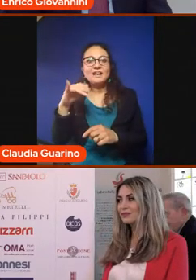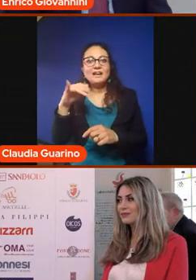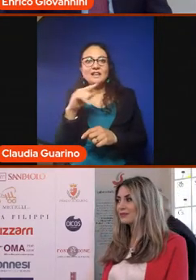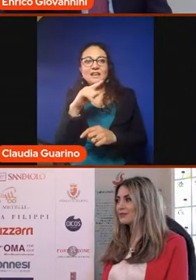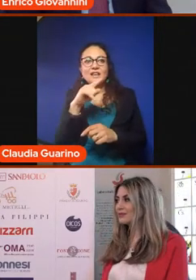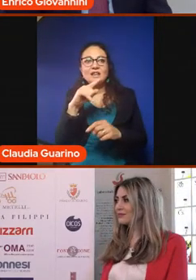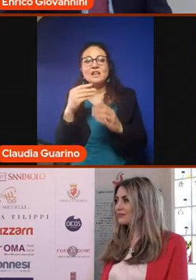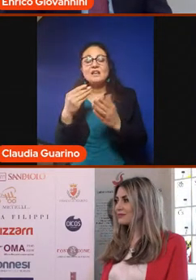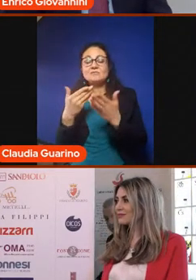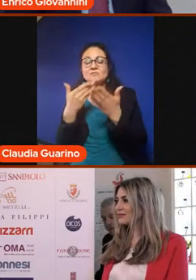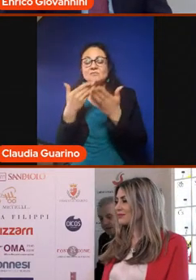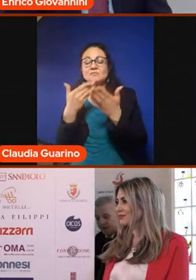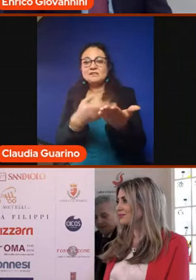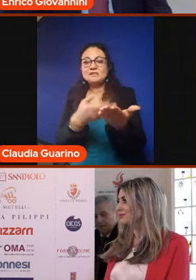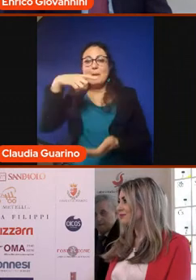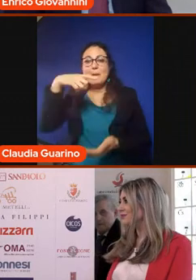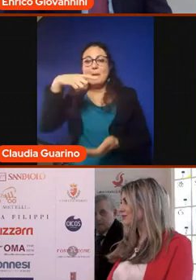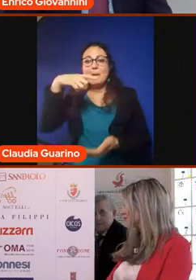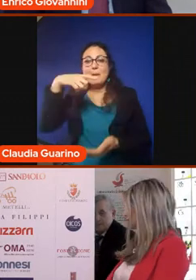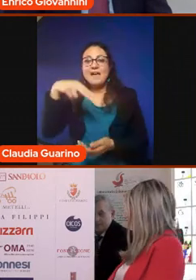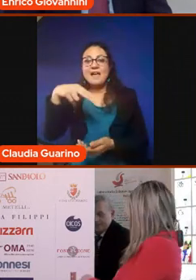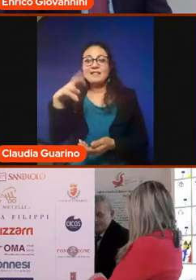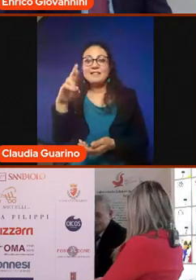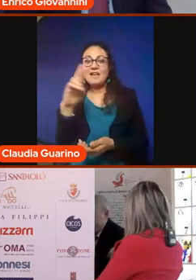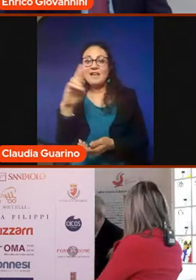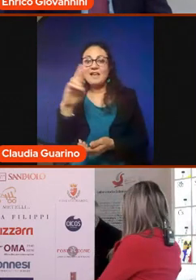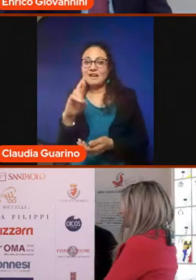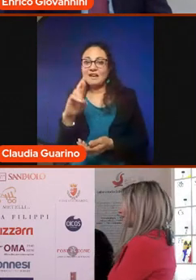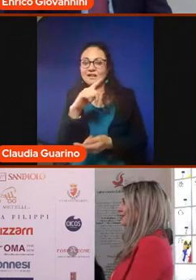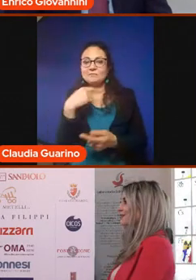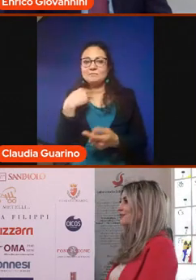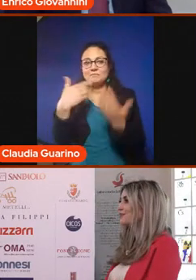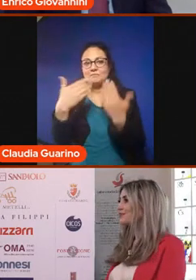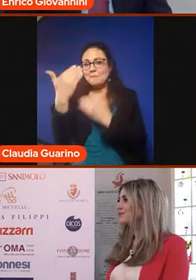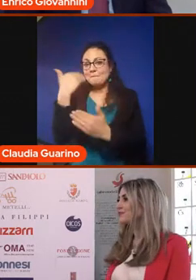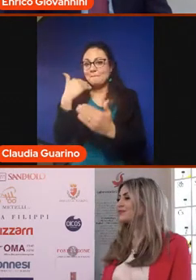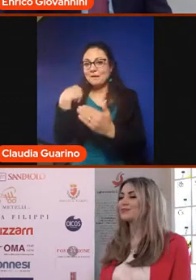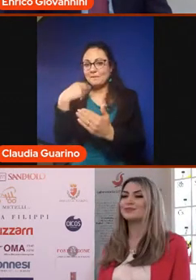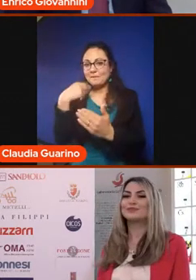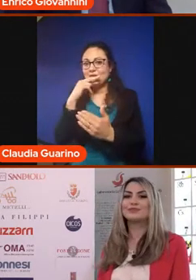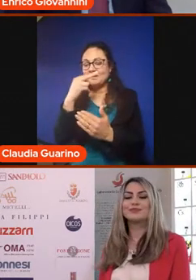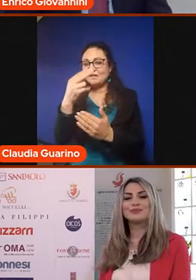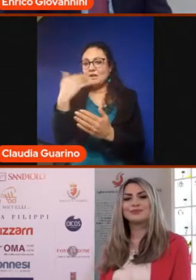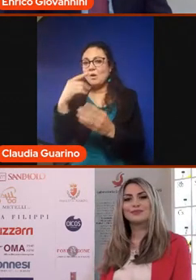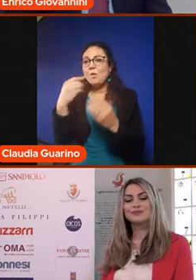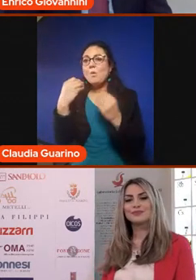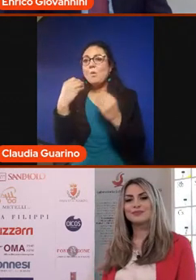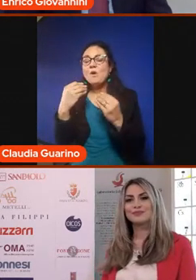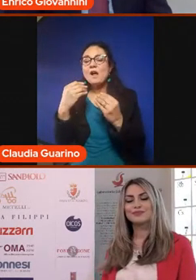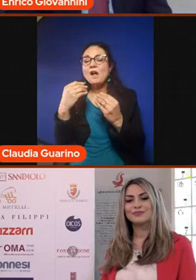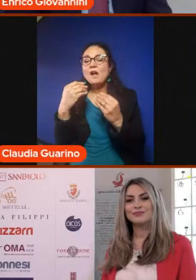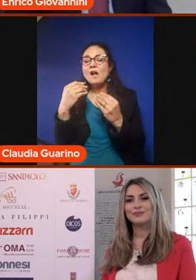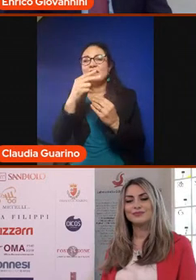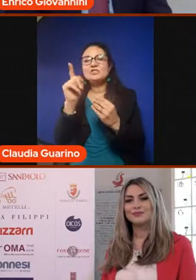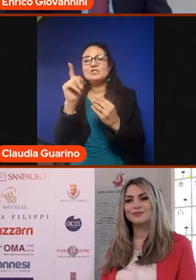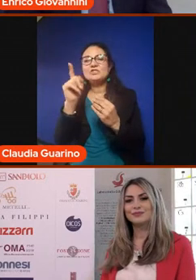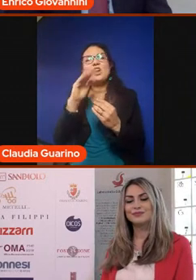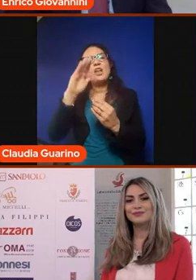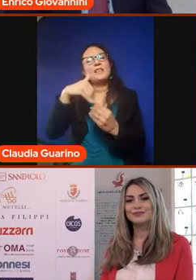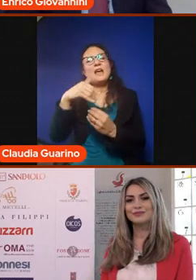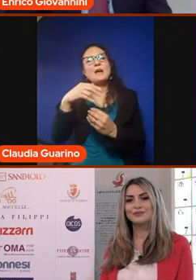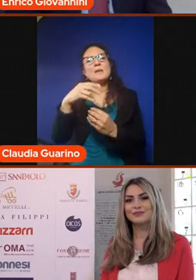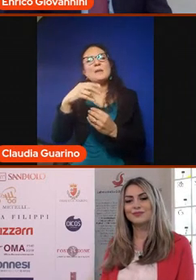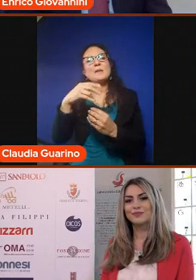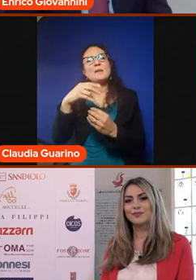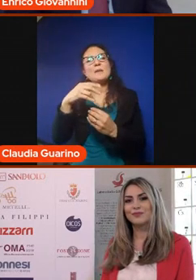ricordo quando il ministro, non ancora ministro, ripeteva: non chiamatelo recovery, chiamatelo piano nazionale